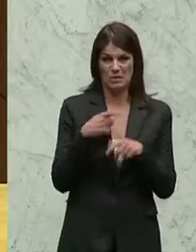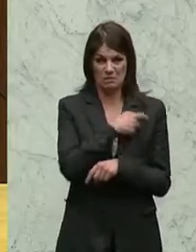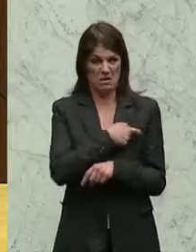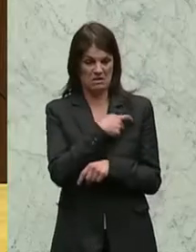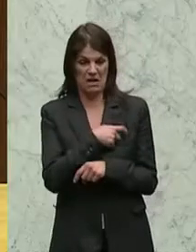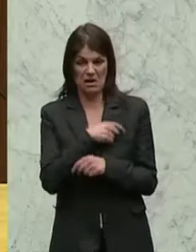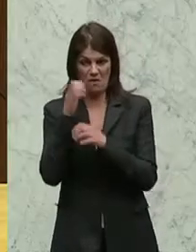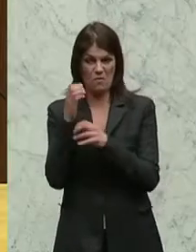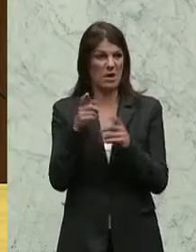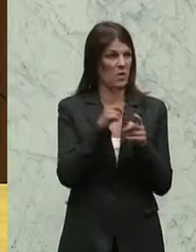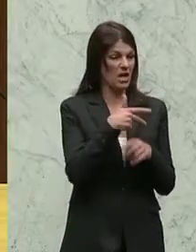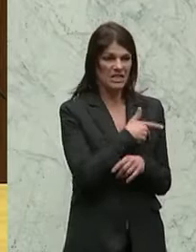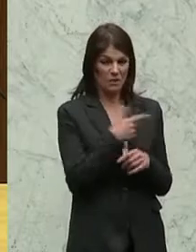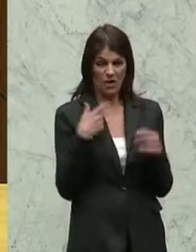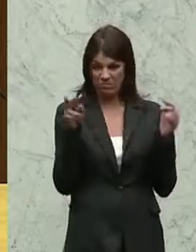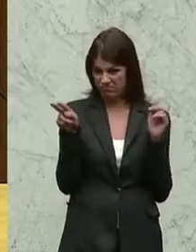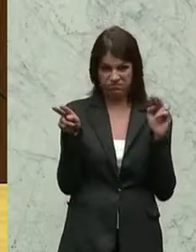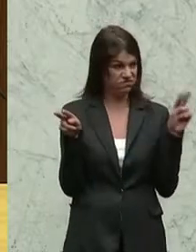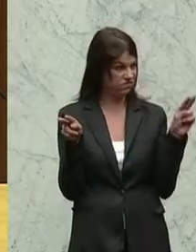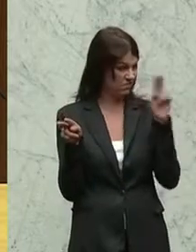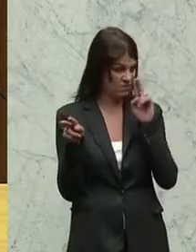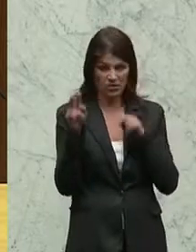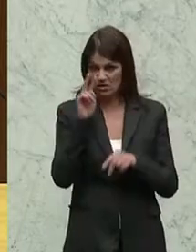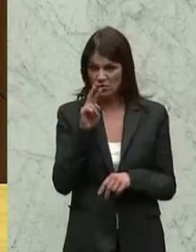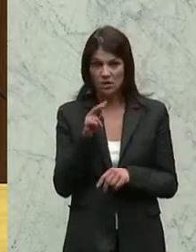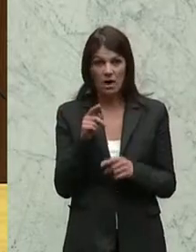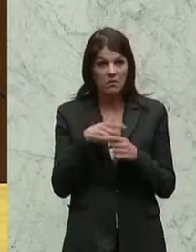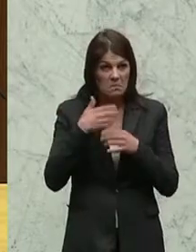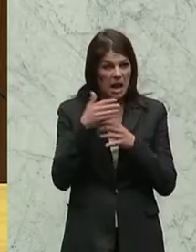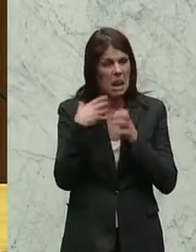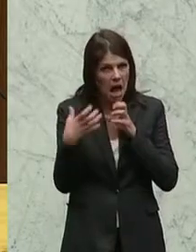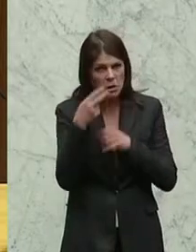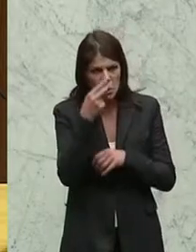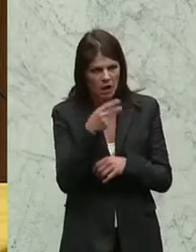Aber es wird mir, je länger ich da zuschaue, immer suspekter.